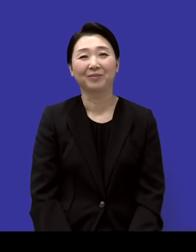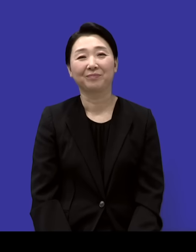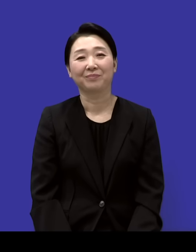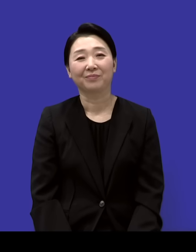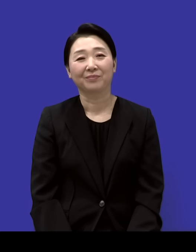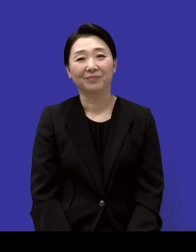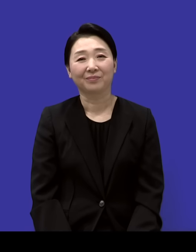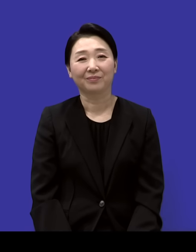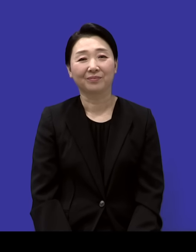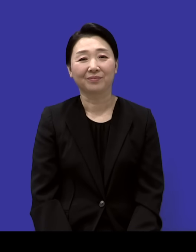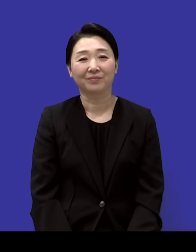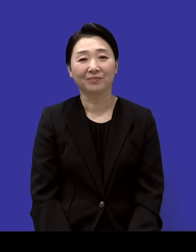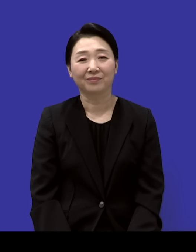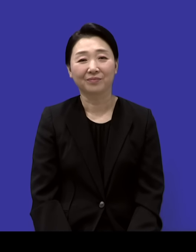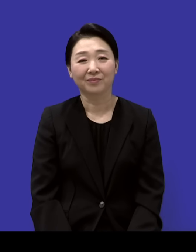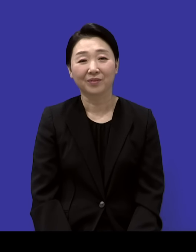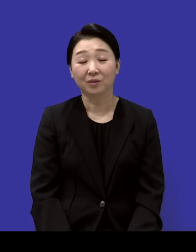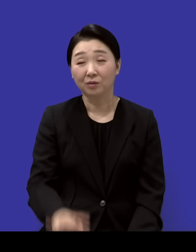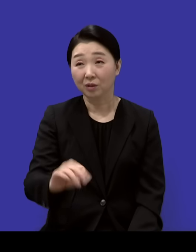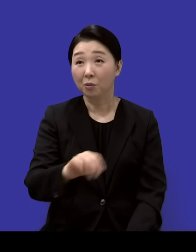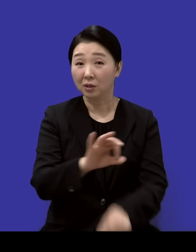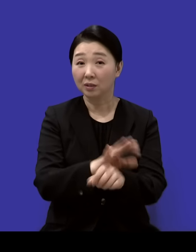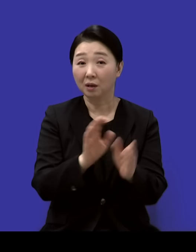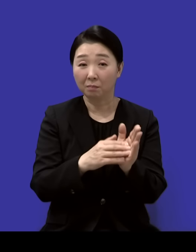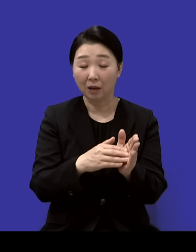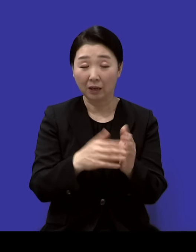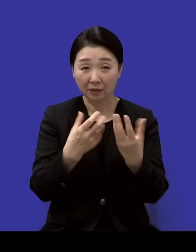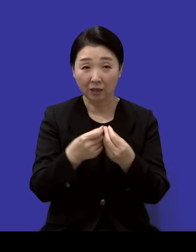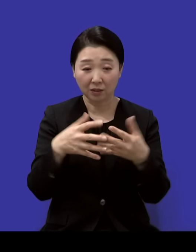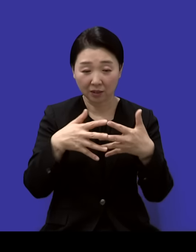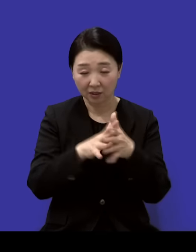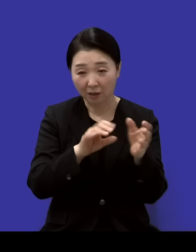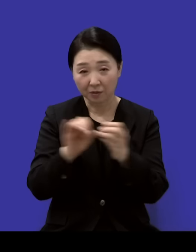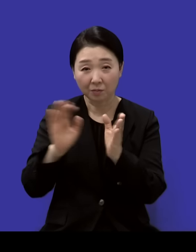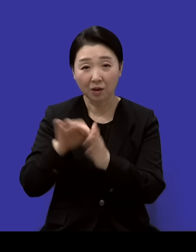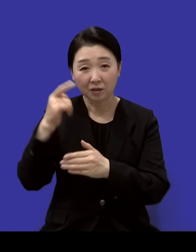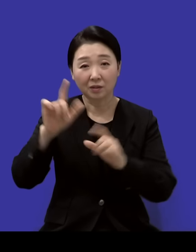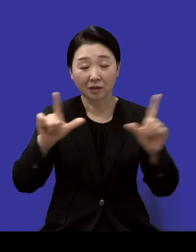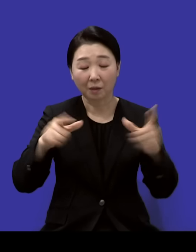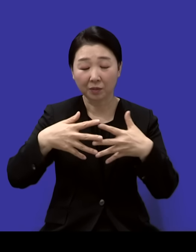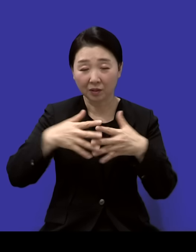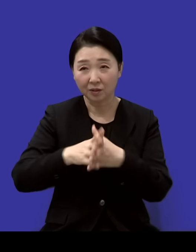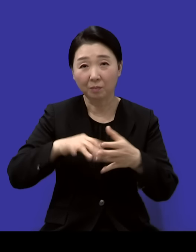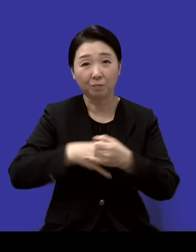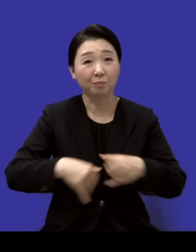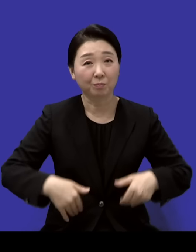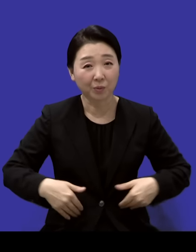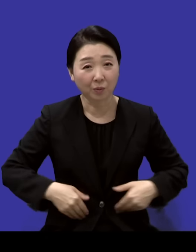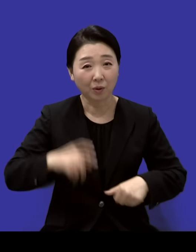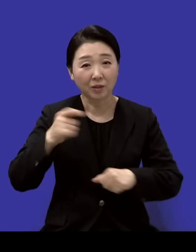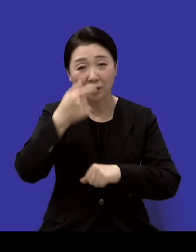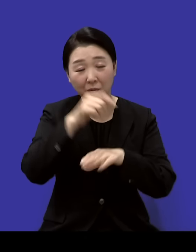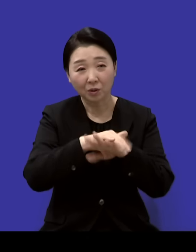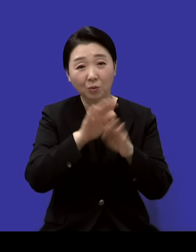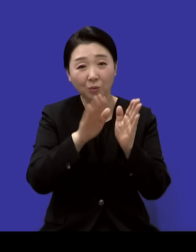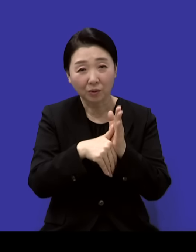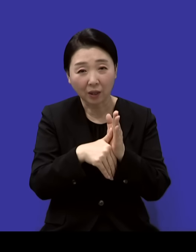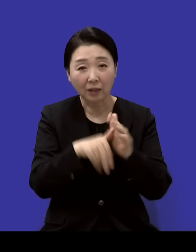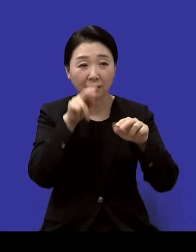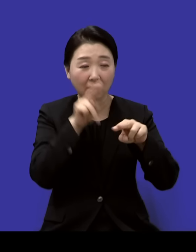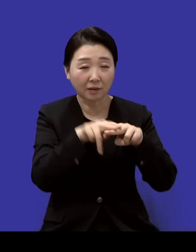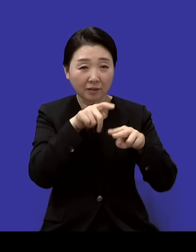그래서 그렇게 딱 사고 뭐 예를 들어 지갑을 잃어버렸어요. 하나님 제가 다음 날 이 지갑이 꼭 필요한데 새벽기도 갔을 때 제가 늘 앉는 자리에 이 지갑이